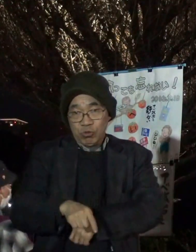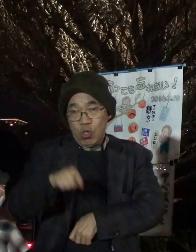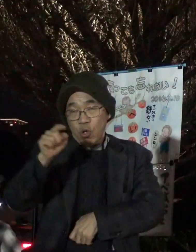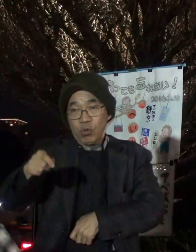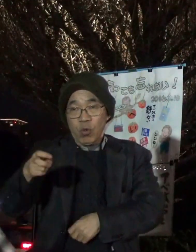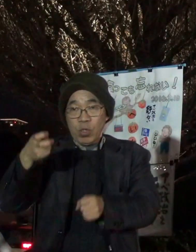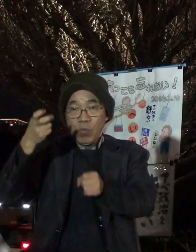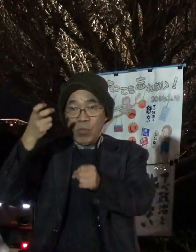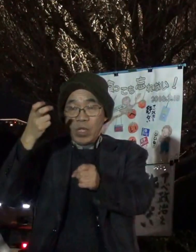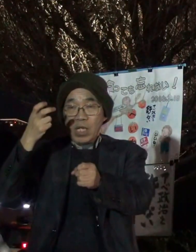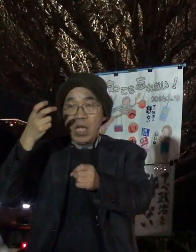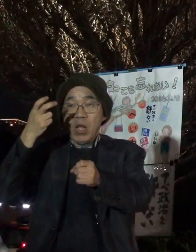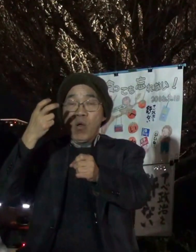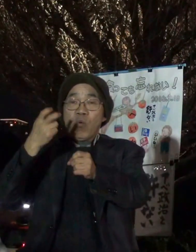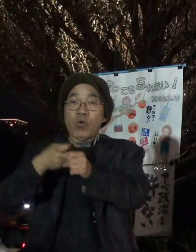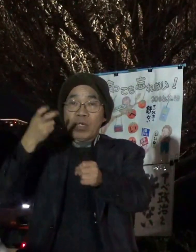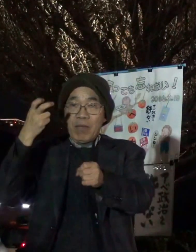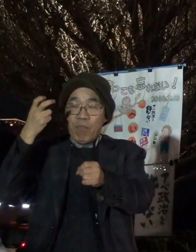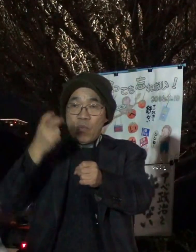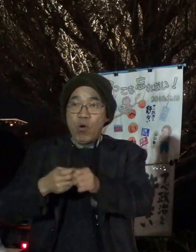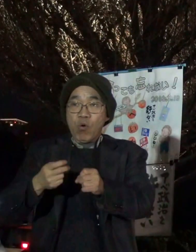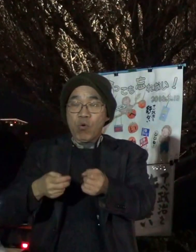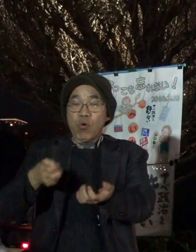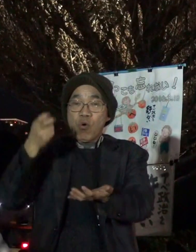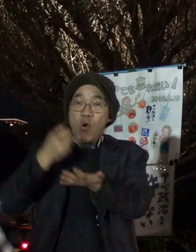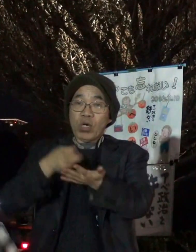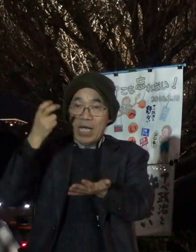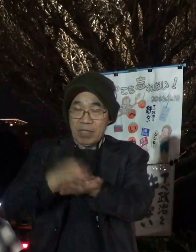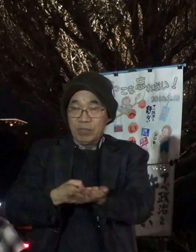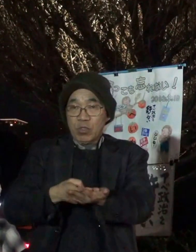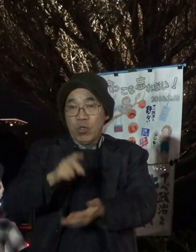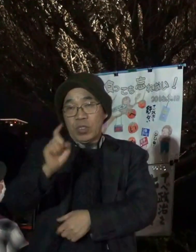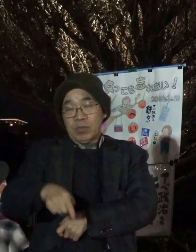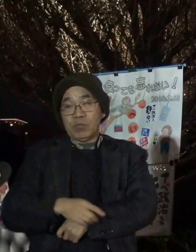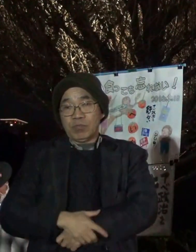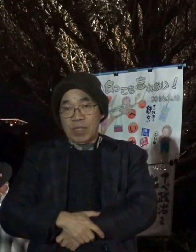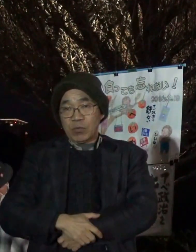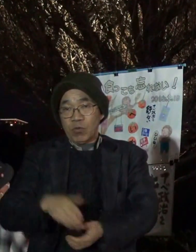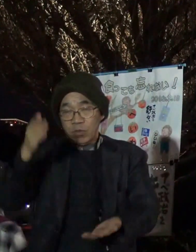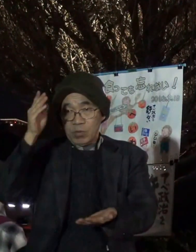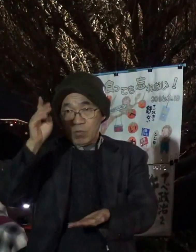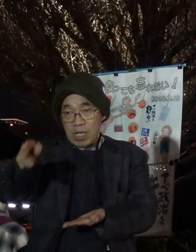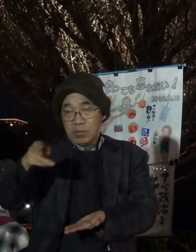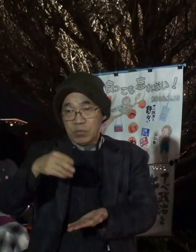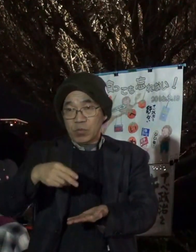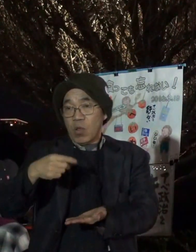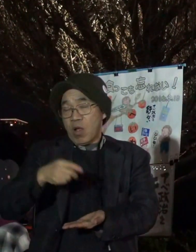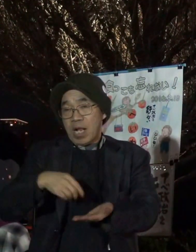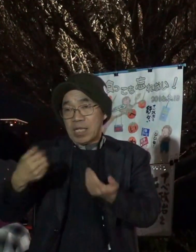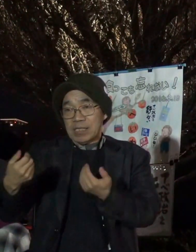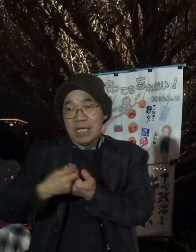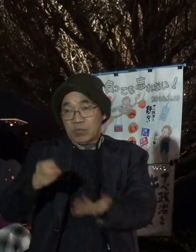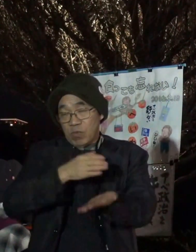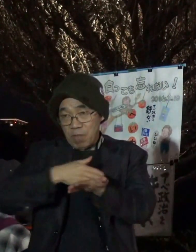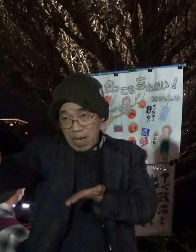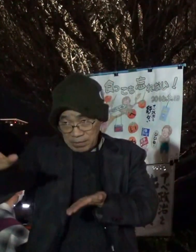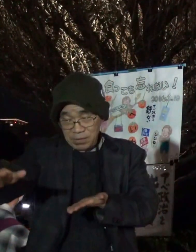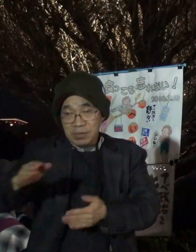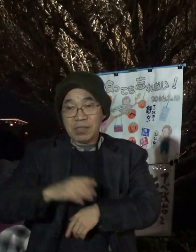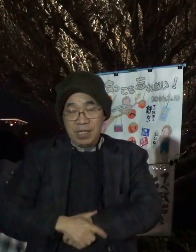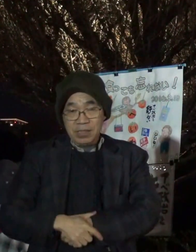ような法令、どのような条約も排除します。私たち日本